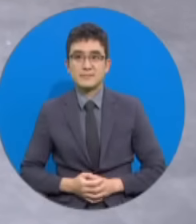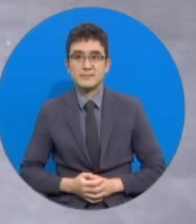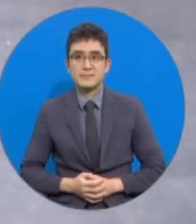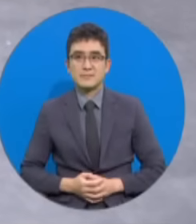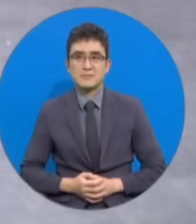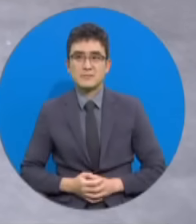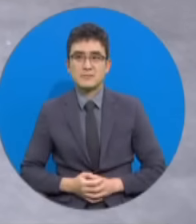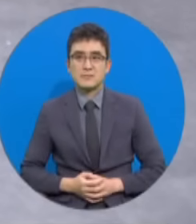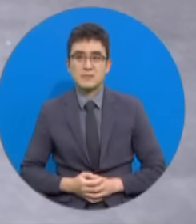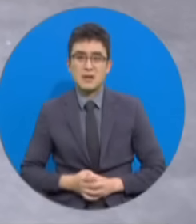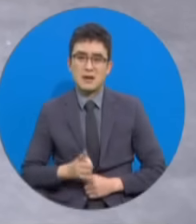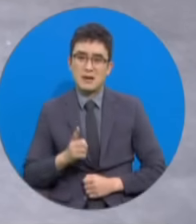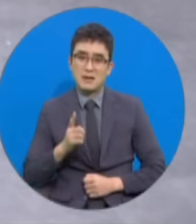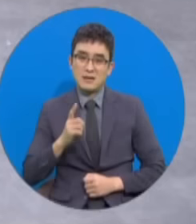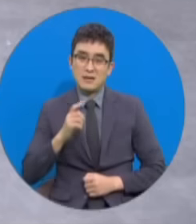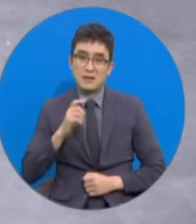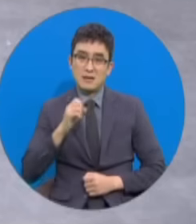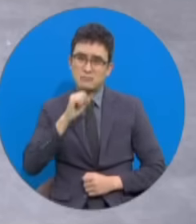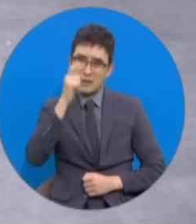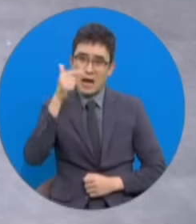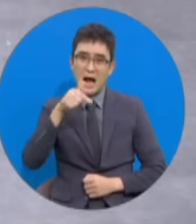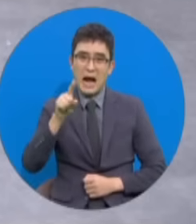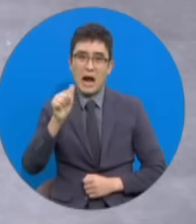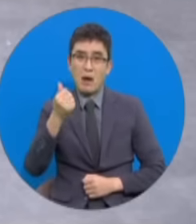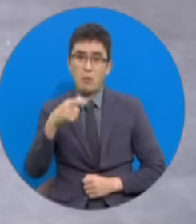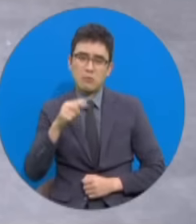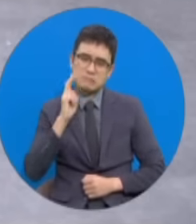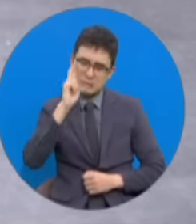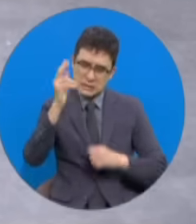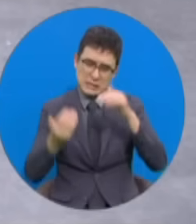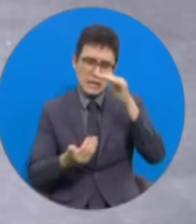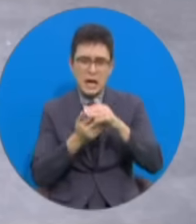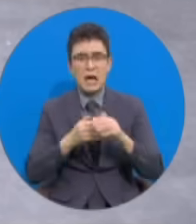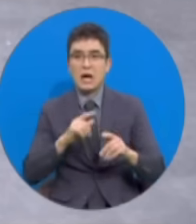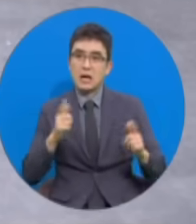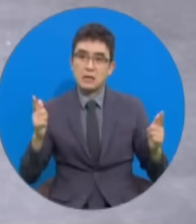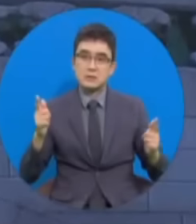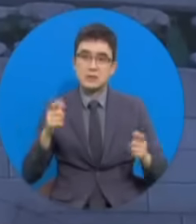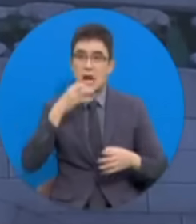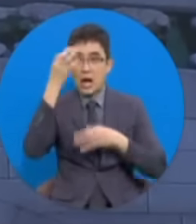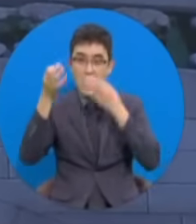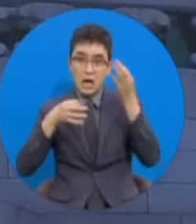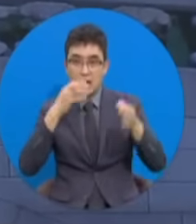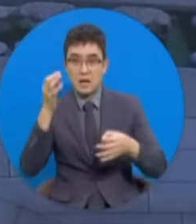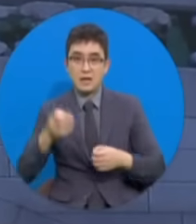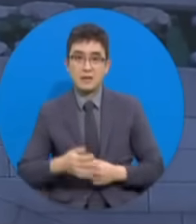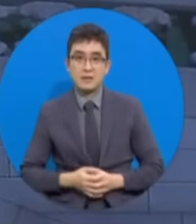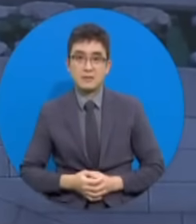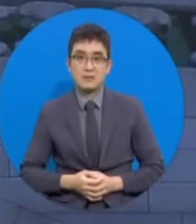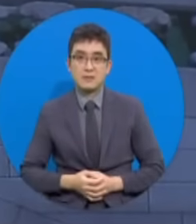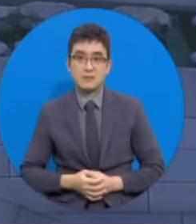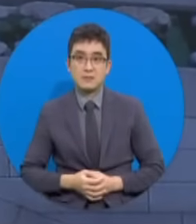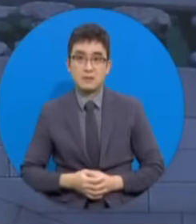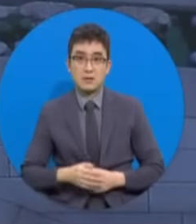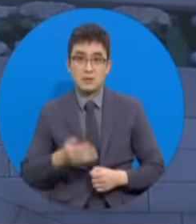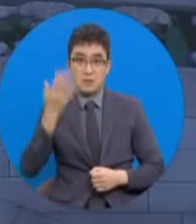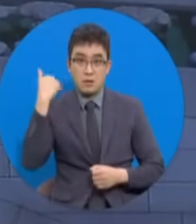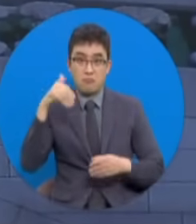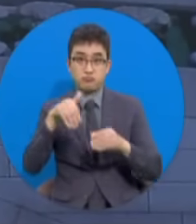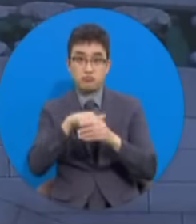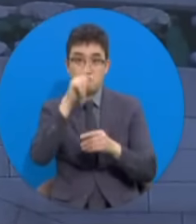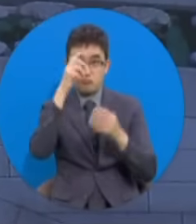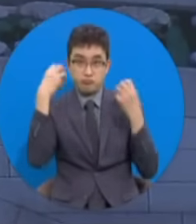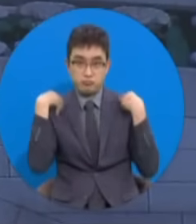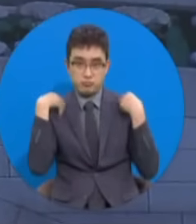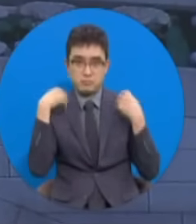가혹하다는 비명, 사생결단식 정쟁. 문재인 정부 때 선정한 민간 용역 설계 업체가